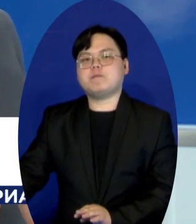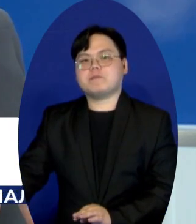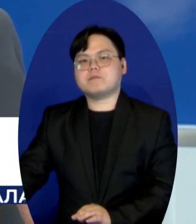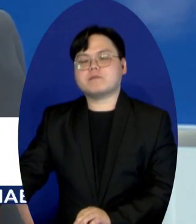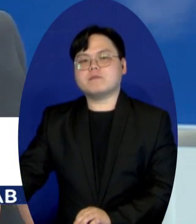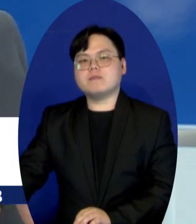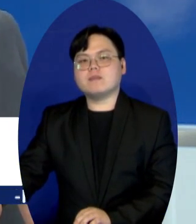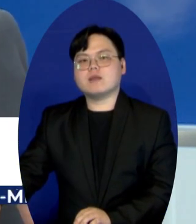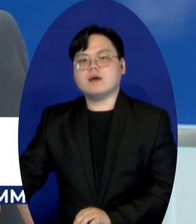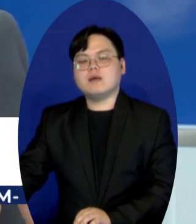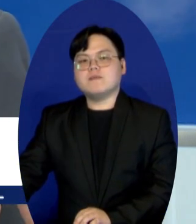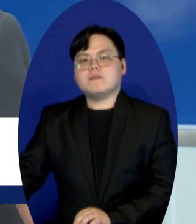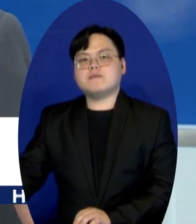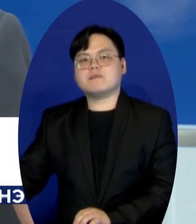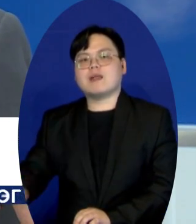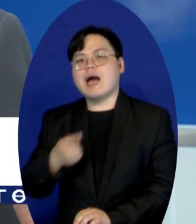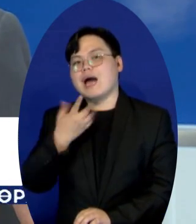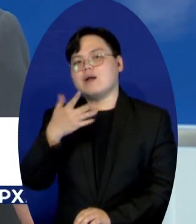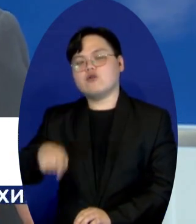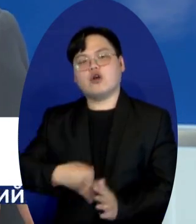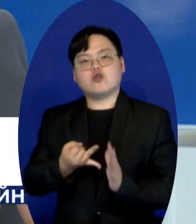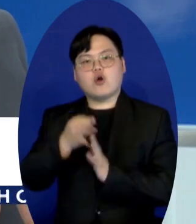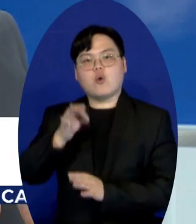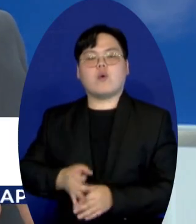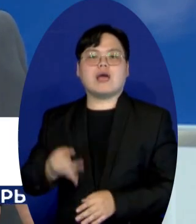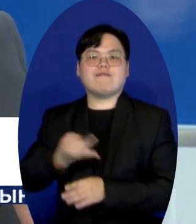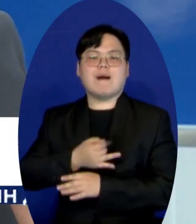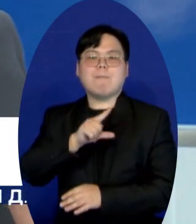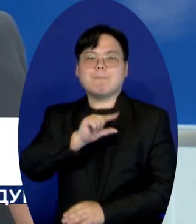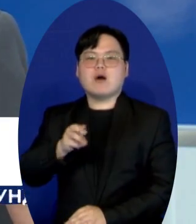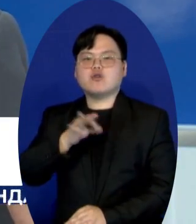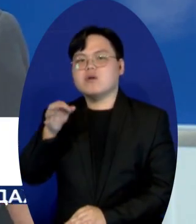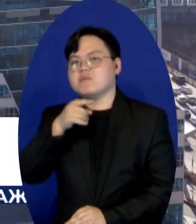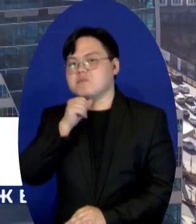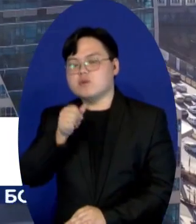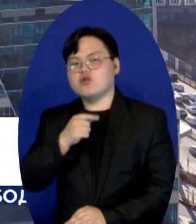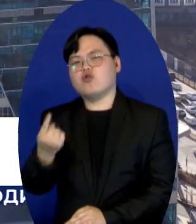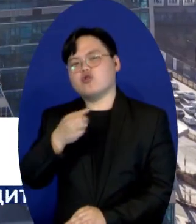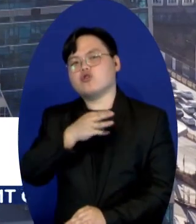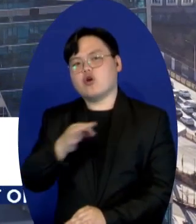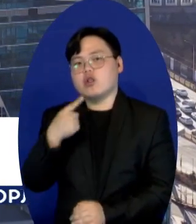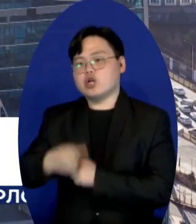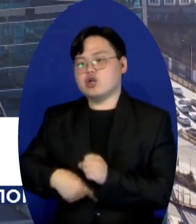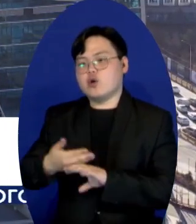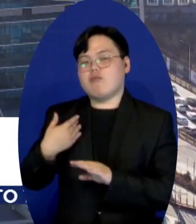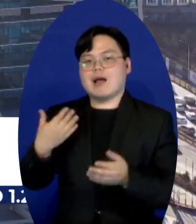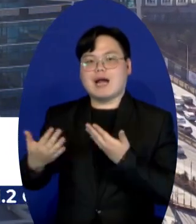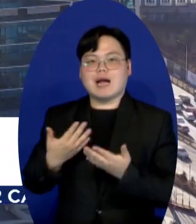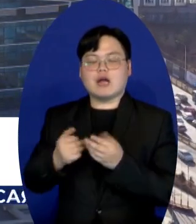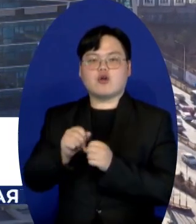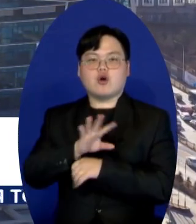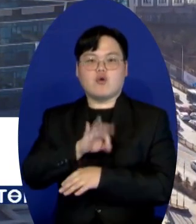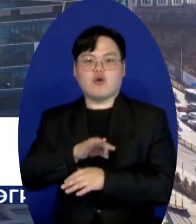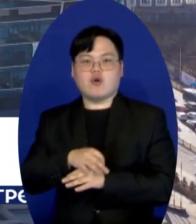энэ 15.7% инфляц гэдэг бол одоо бага тоо шүү. Энэ бол маш өндөр тоо байгаа. Жилийн өмнөхтэй харьцуулахад цар тахлын хөл